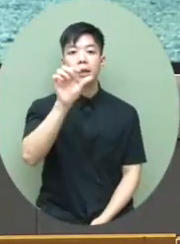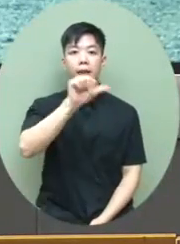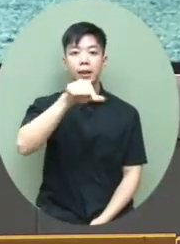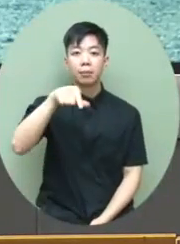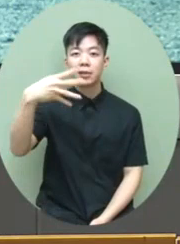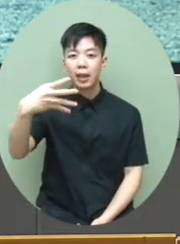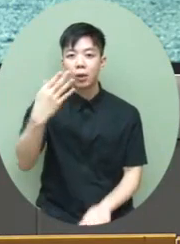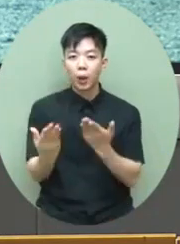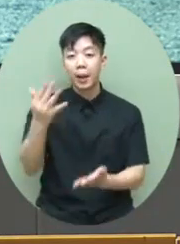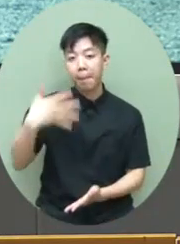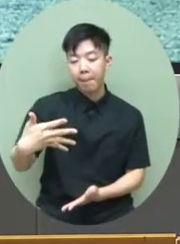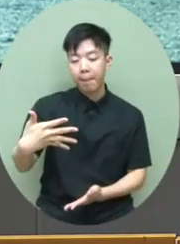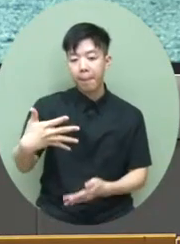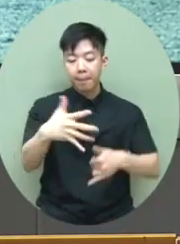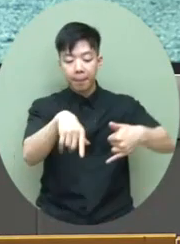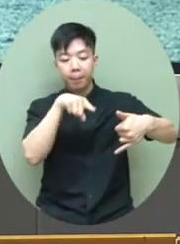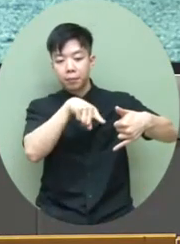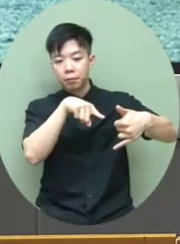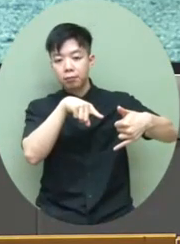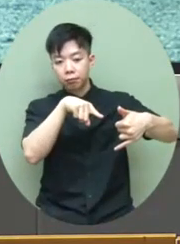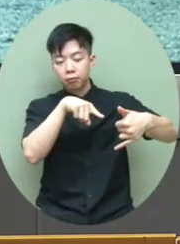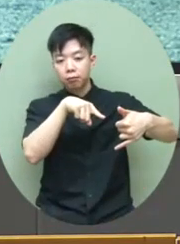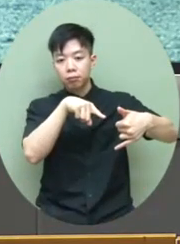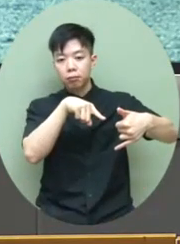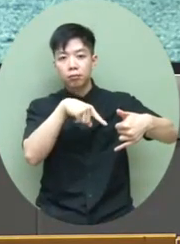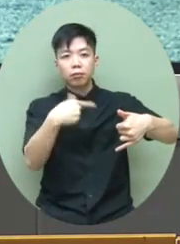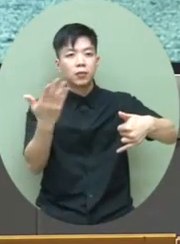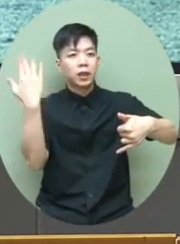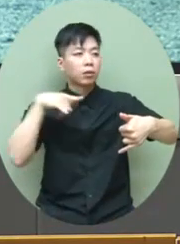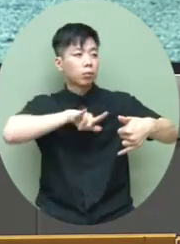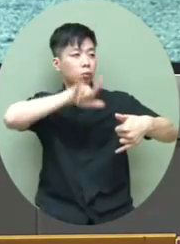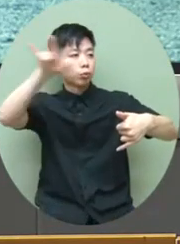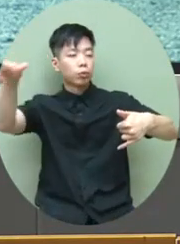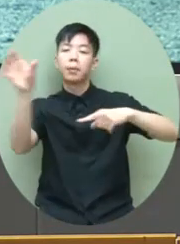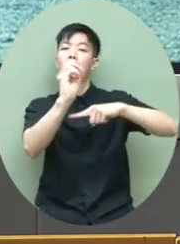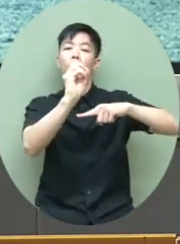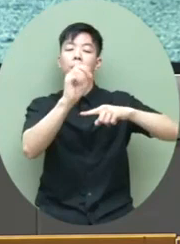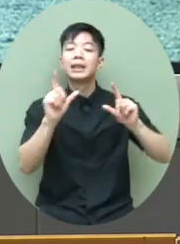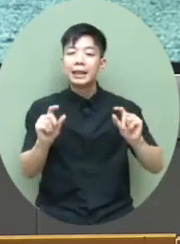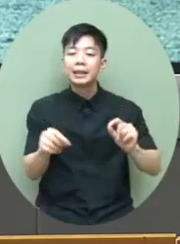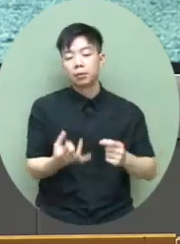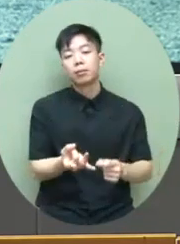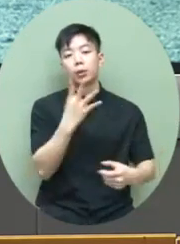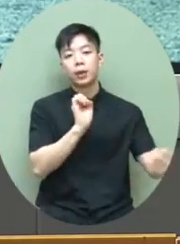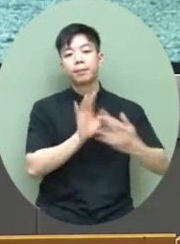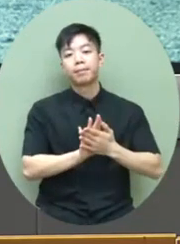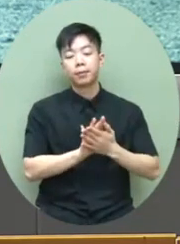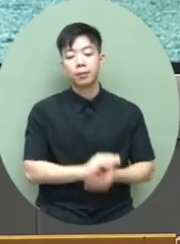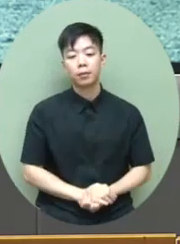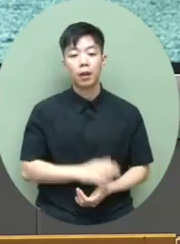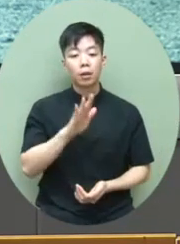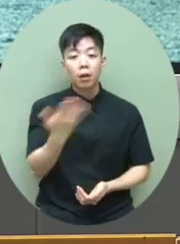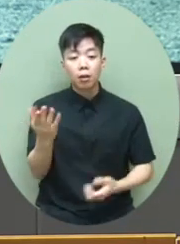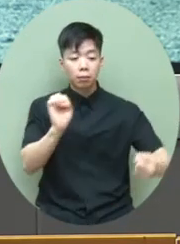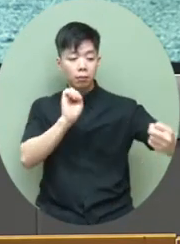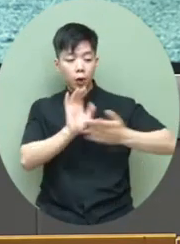者 BA.5 的個案呢，因為它沒有一個旅遊史，所以就是一個本地感染的個案，但感染的